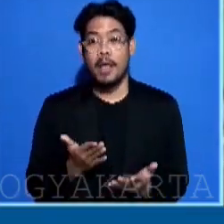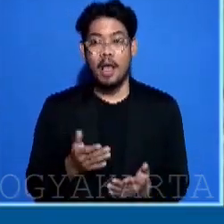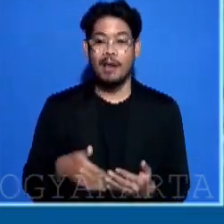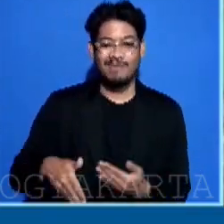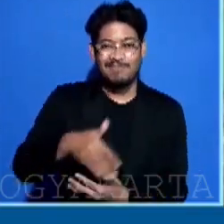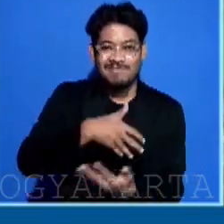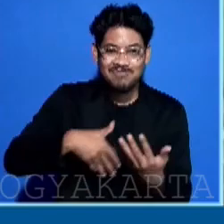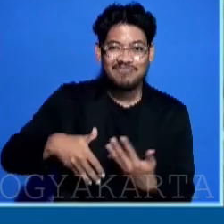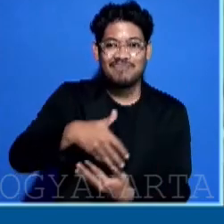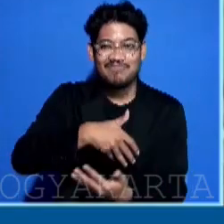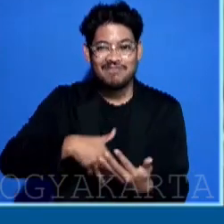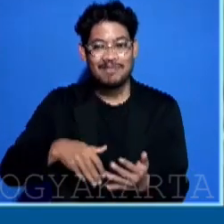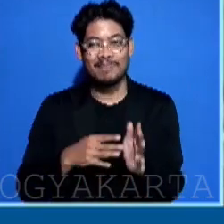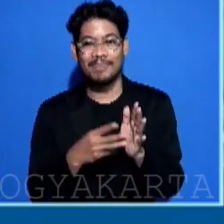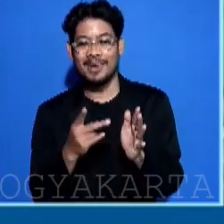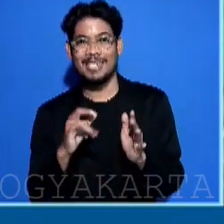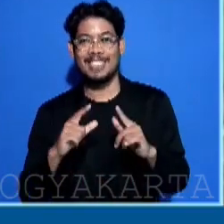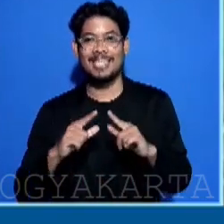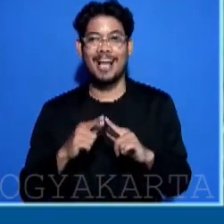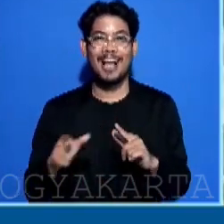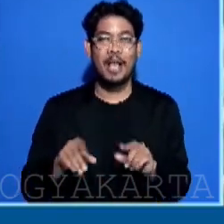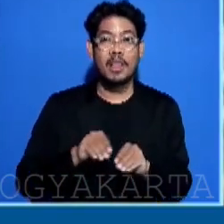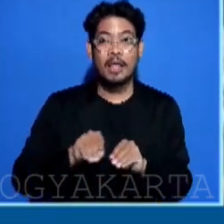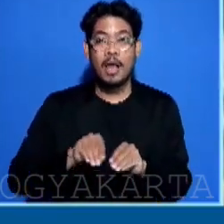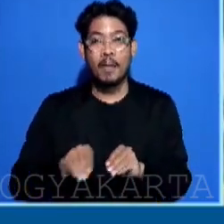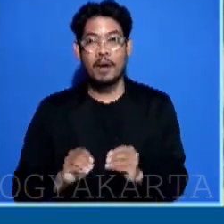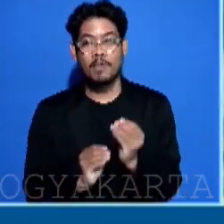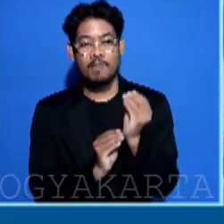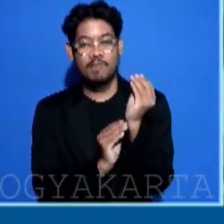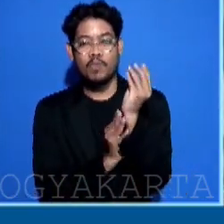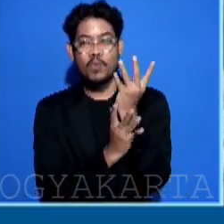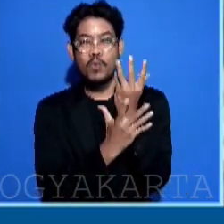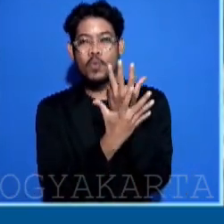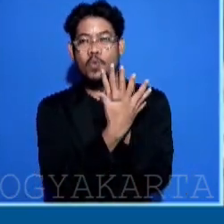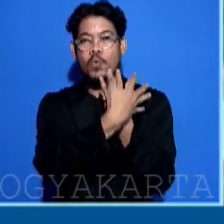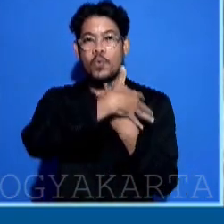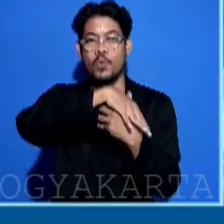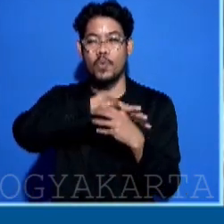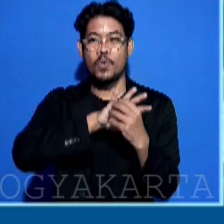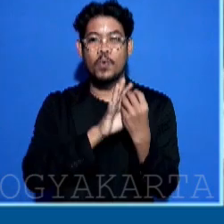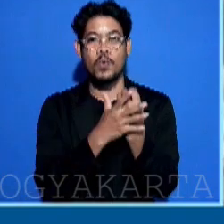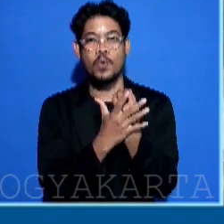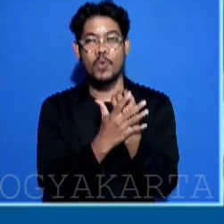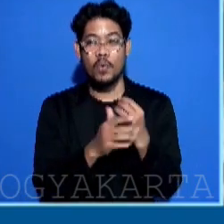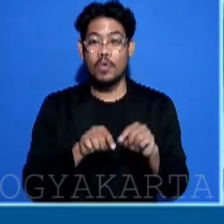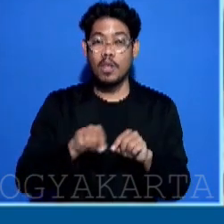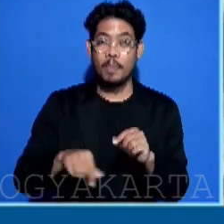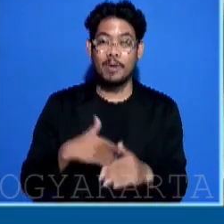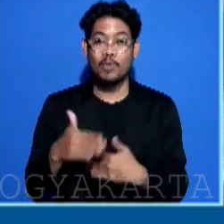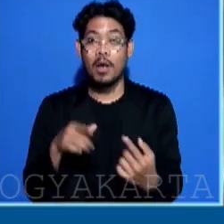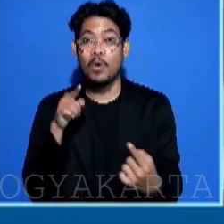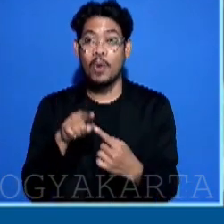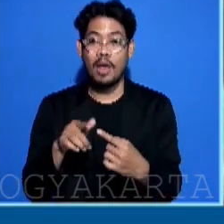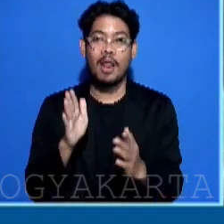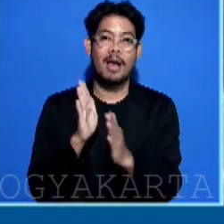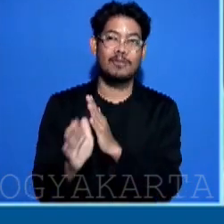m men mujudaken satunggaling jinis tanan ingkangambat ananging samij sengaj moten nanem turusan kangge mrambating